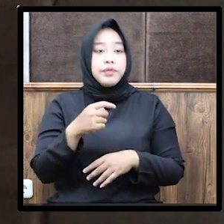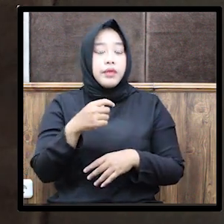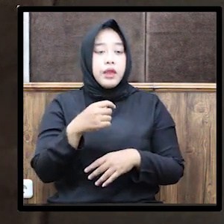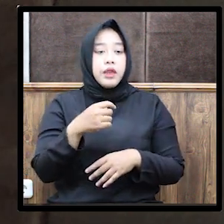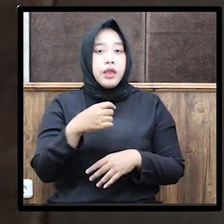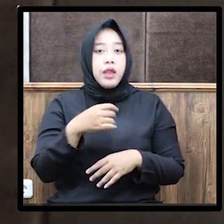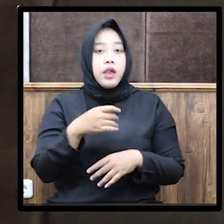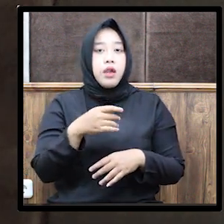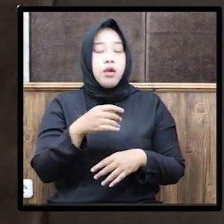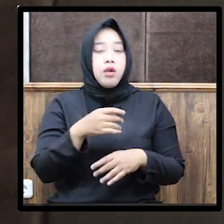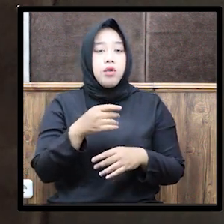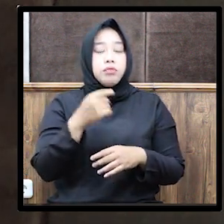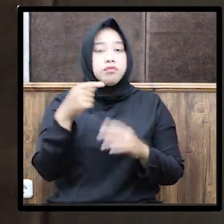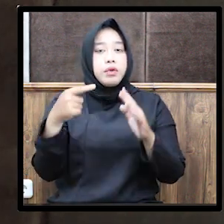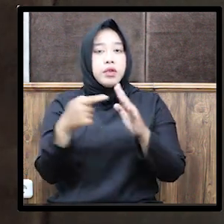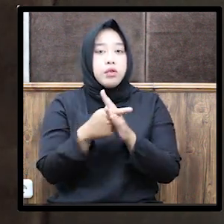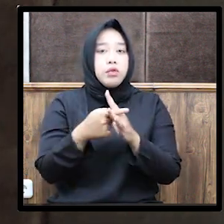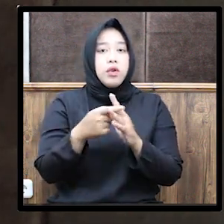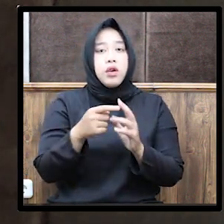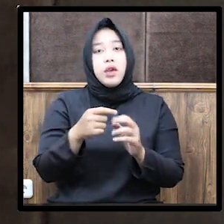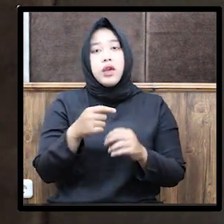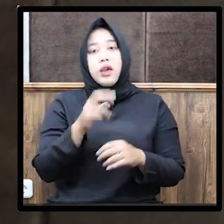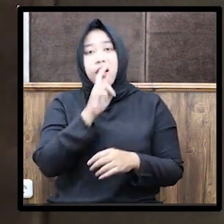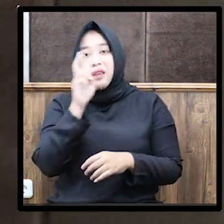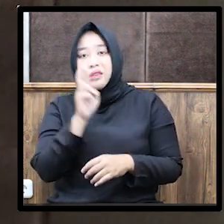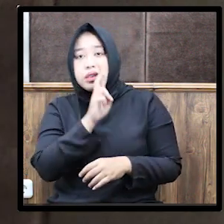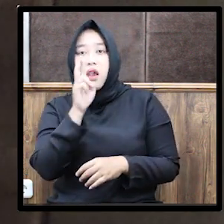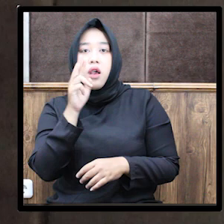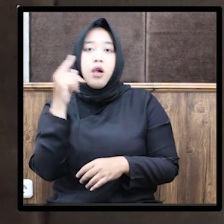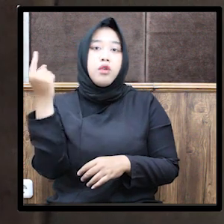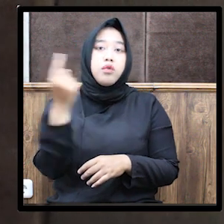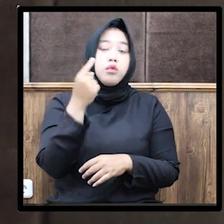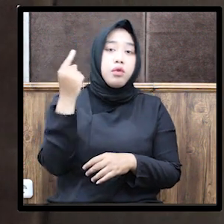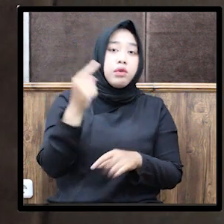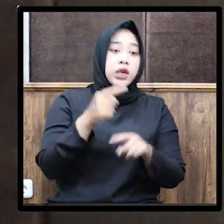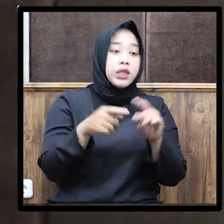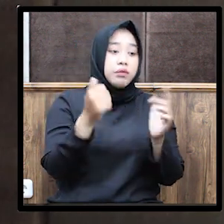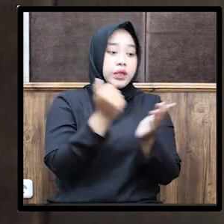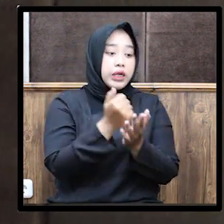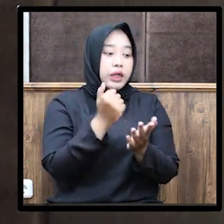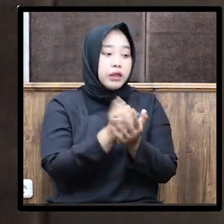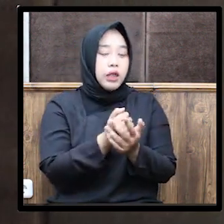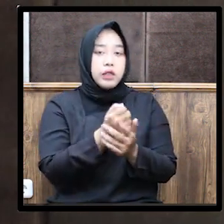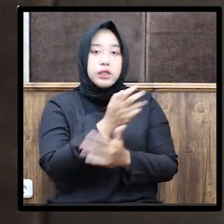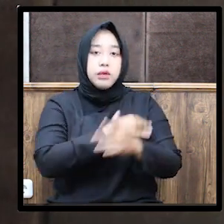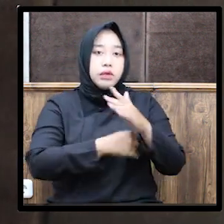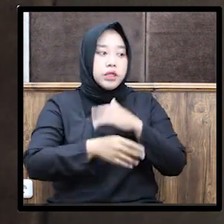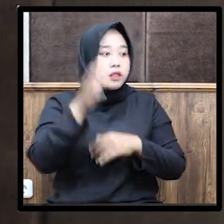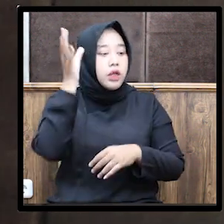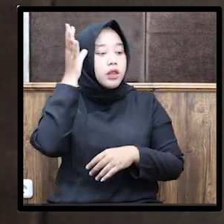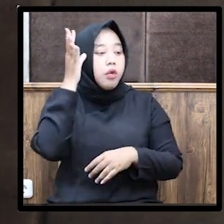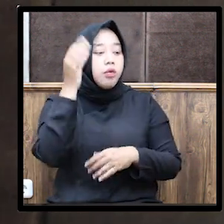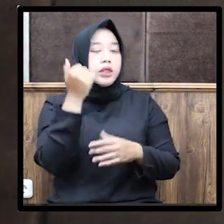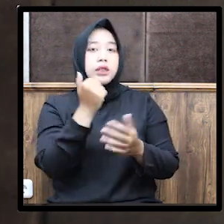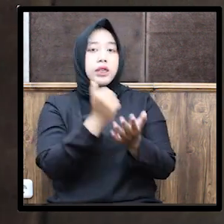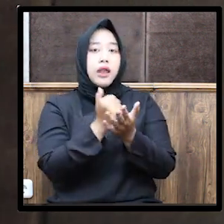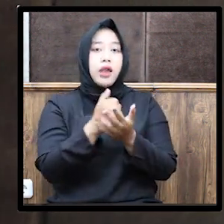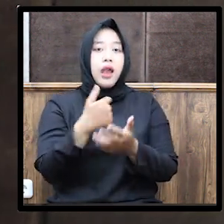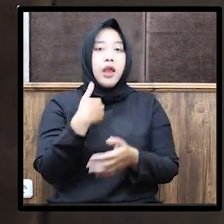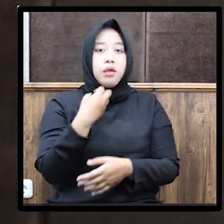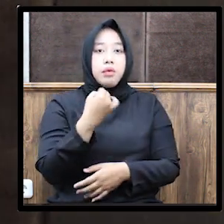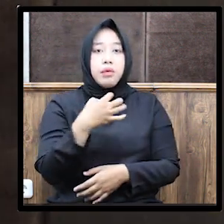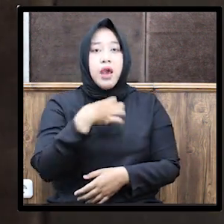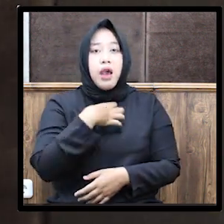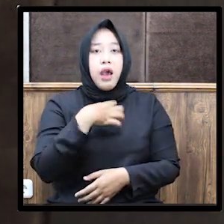hak teman-teman untuk memastikan pemilu itu langsung umum, bebas, rahasia, jujur, dan adil itu terlanggar dan mereka tidak tahu bahwa hak